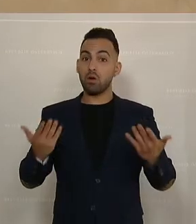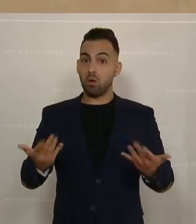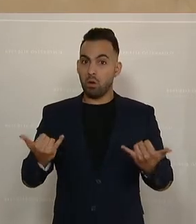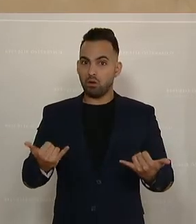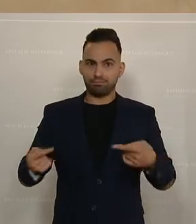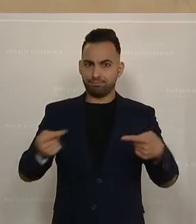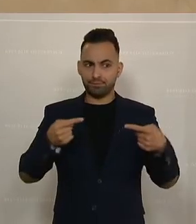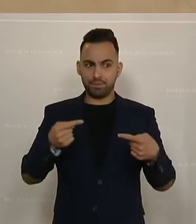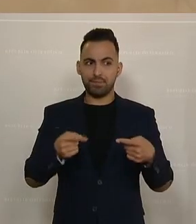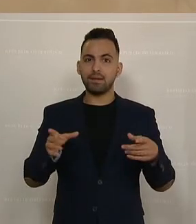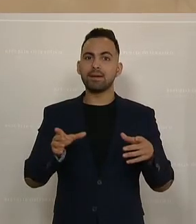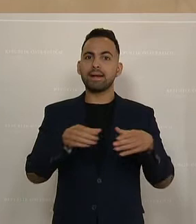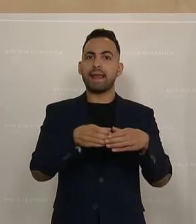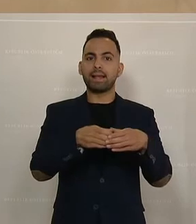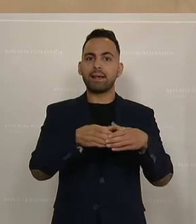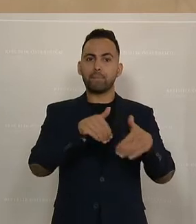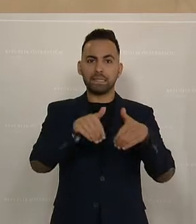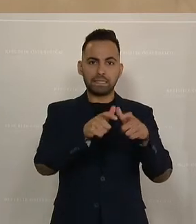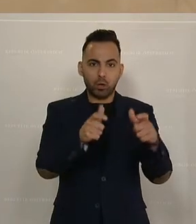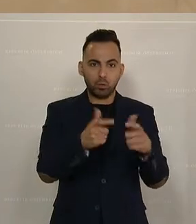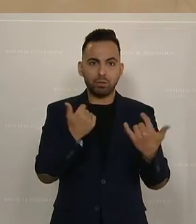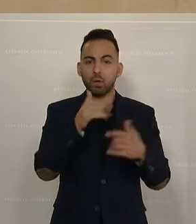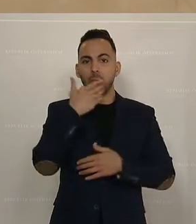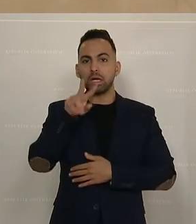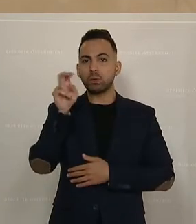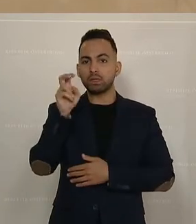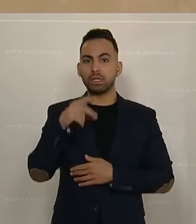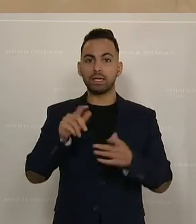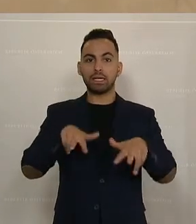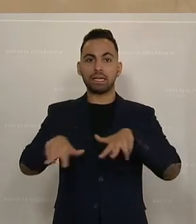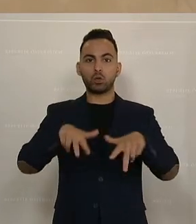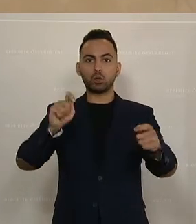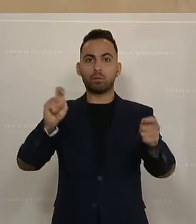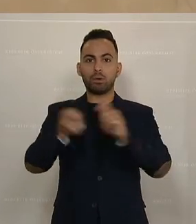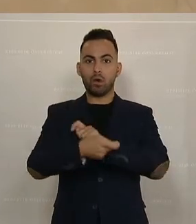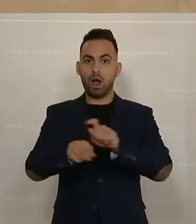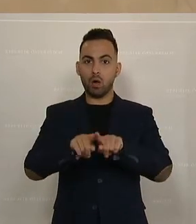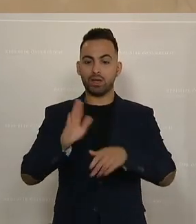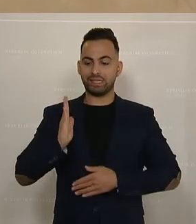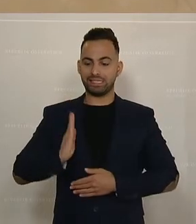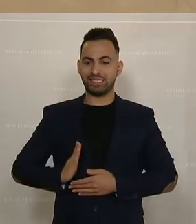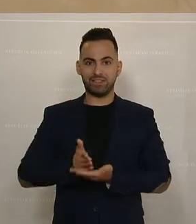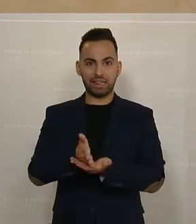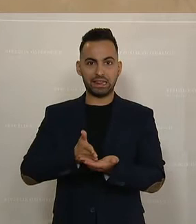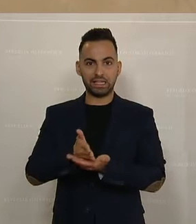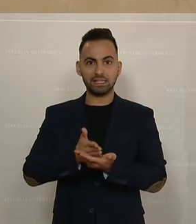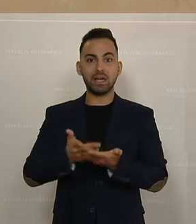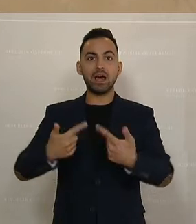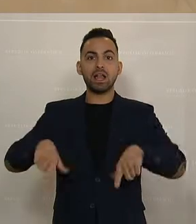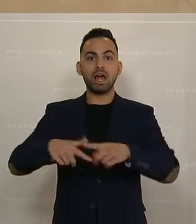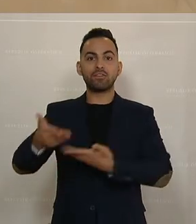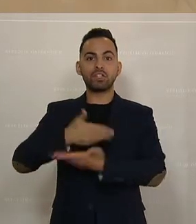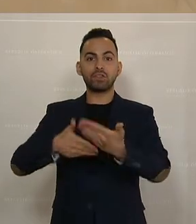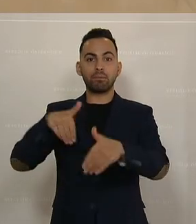kleineren ressource oft unberücksichtigt und so ist ja auch im zuge dieser regierungsumbildung unter anderem der zivildienst vom landwirtschaftsministerium